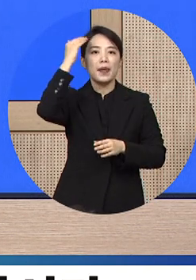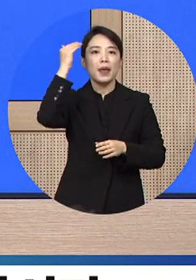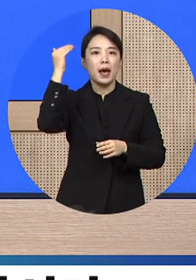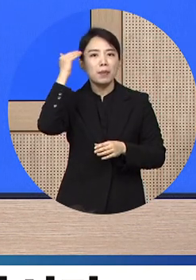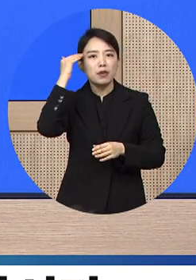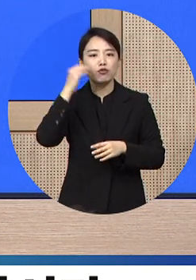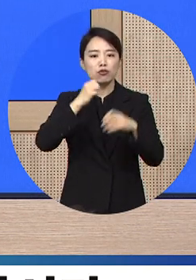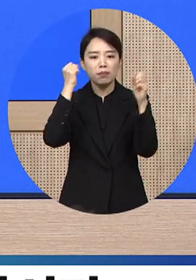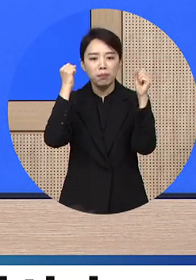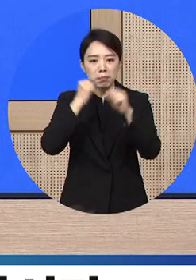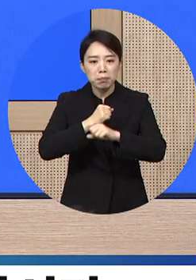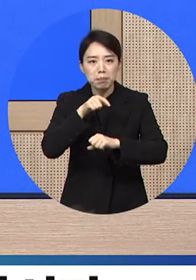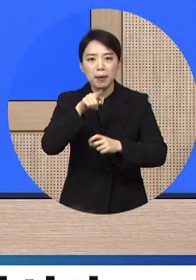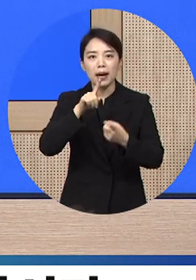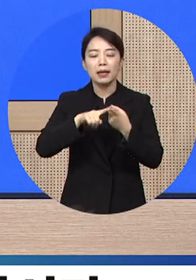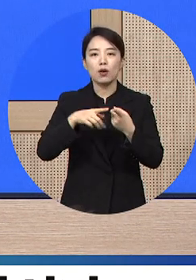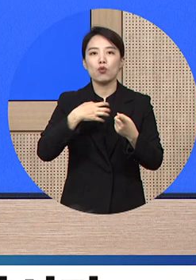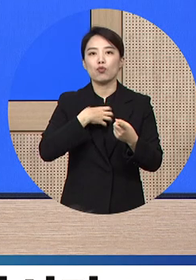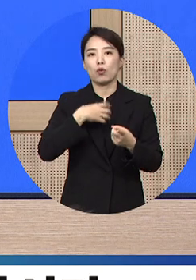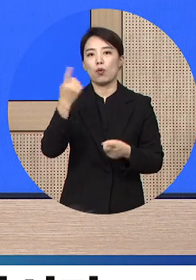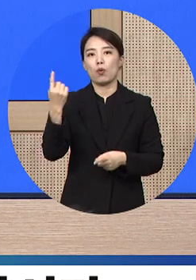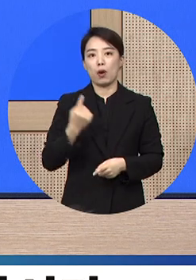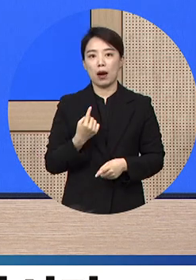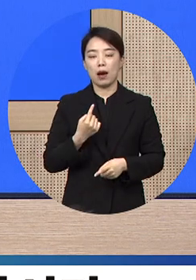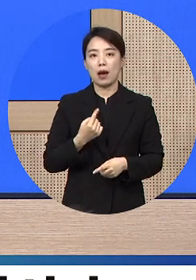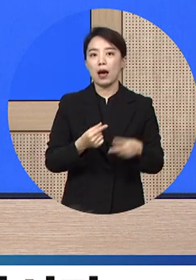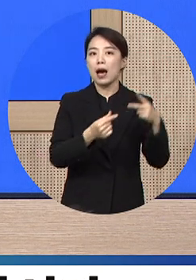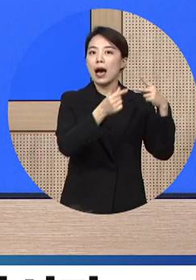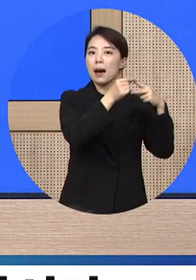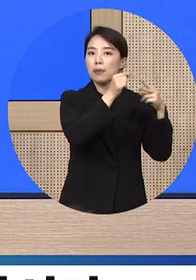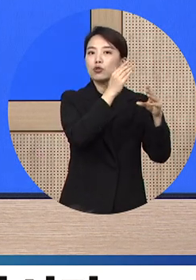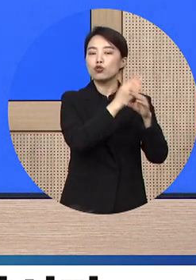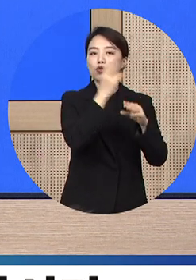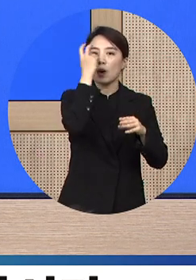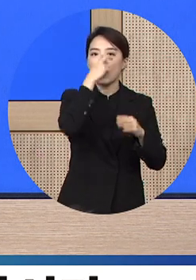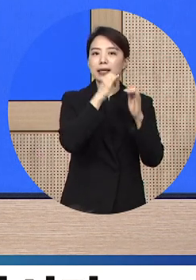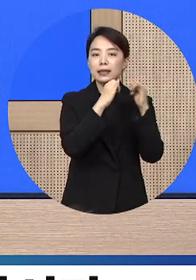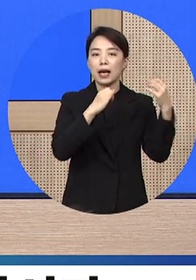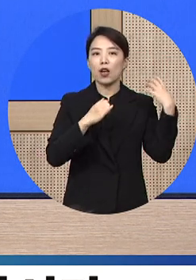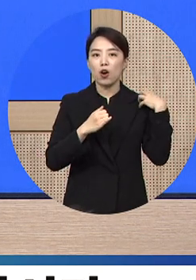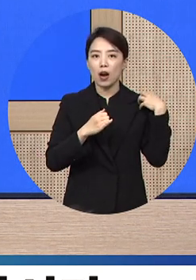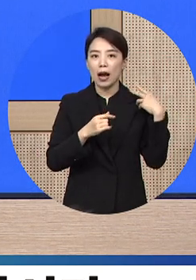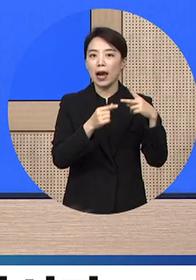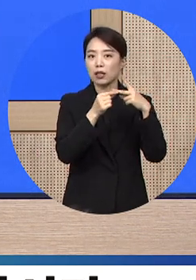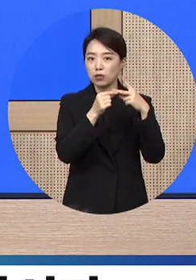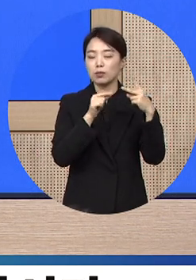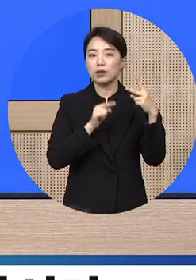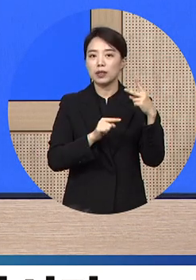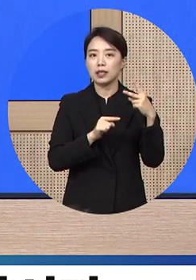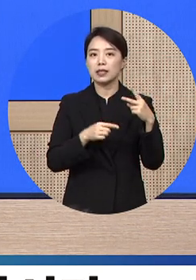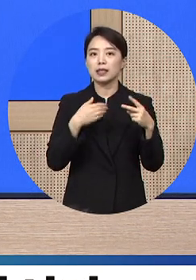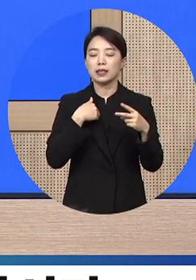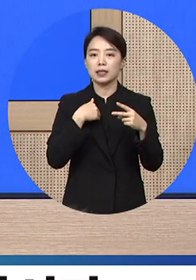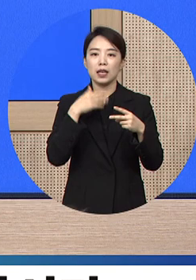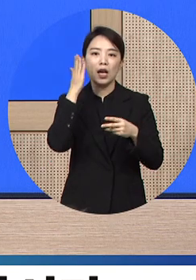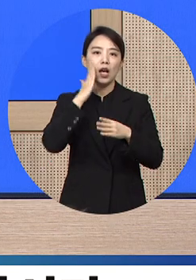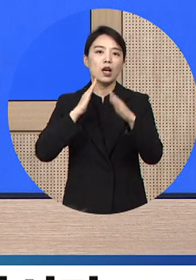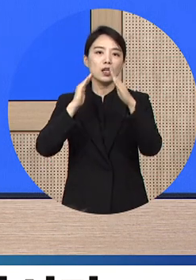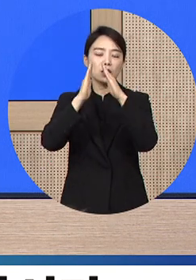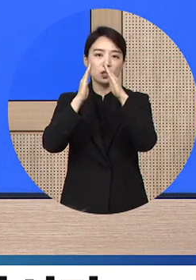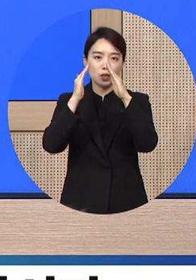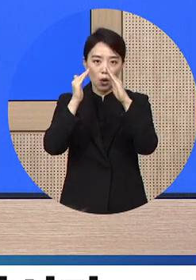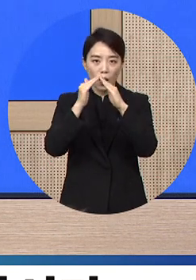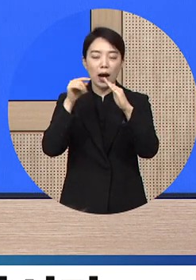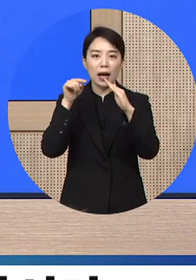나는 것이 아니냐 하는 위험을 한 번은 중간 관리자로서 한 번은 청와대 경제금융비서관으로